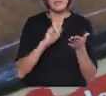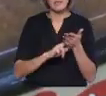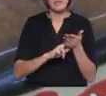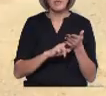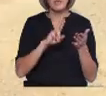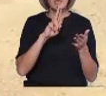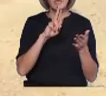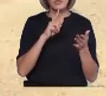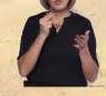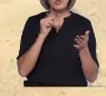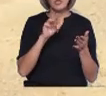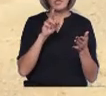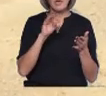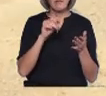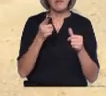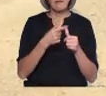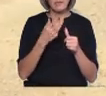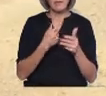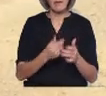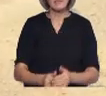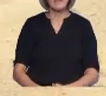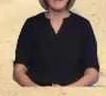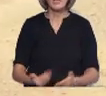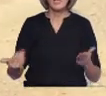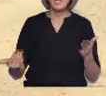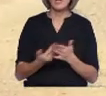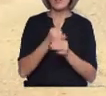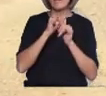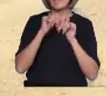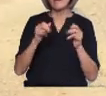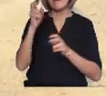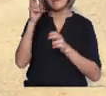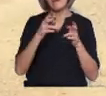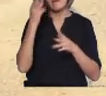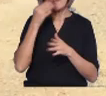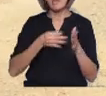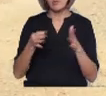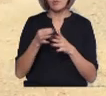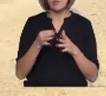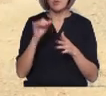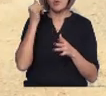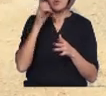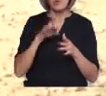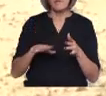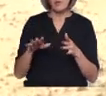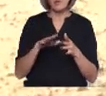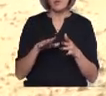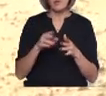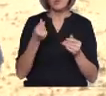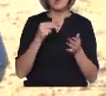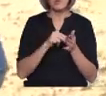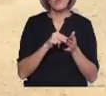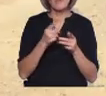«Чикаделли». ТО «Примакус» – это новое динамично развивающее предприятие в Алматинской области Уйгурского района.